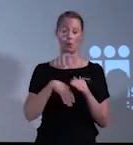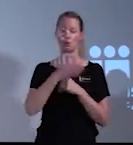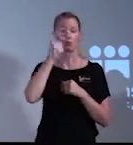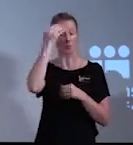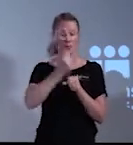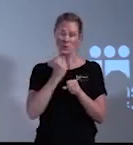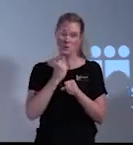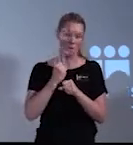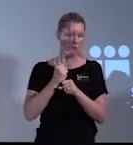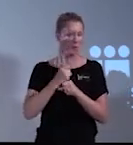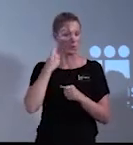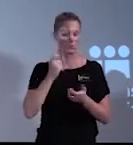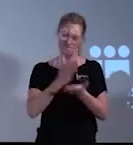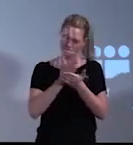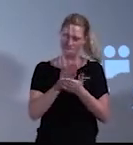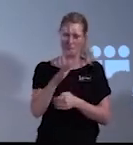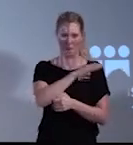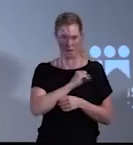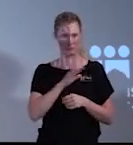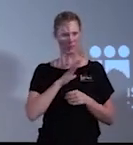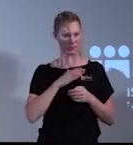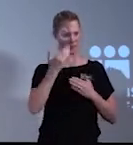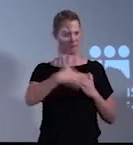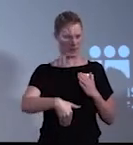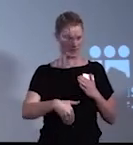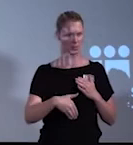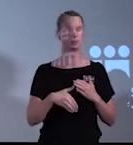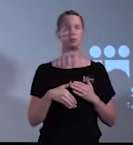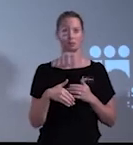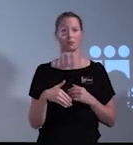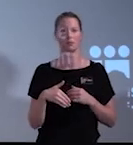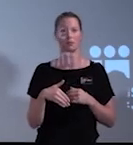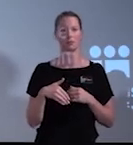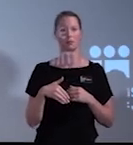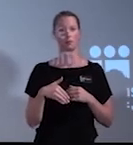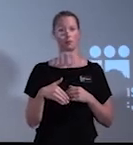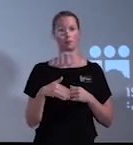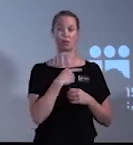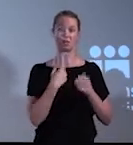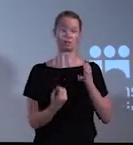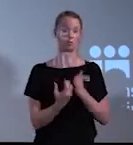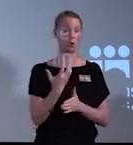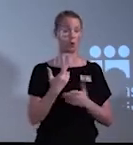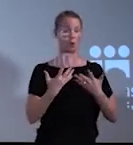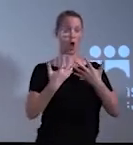nu för att liksom säkerställa att allt finns färdigt. Och jag menar, det skapades ett automatstöd som också